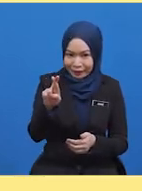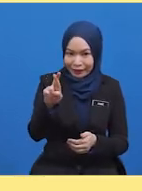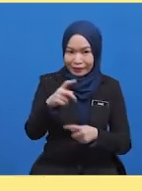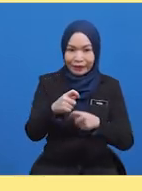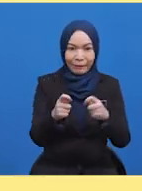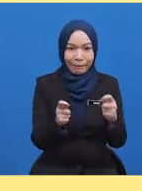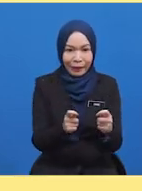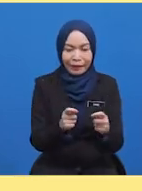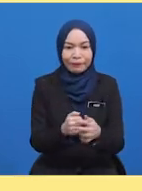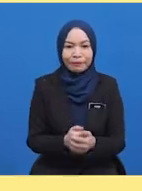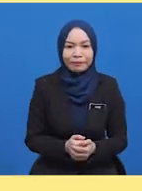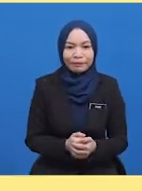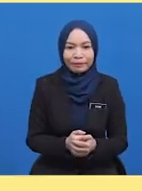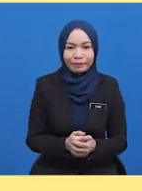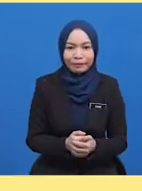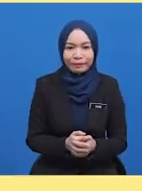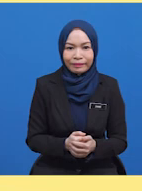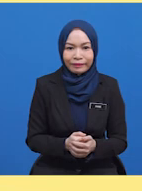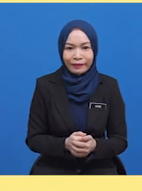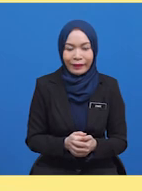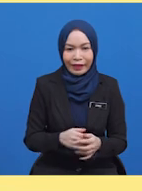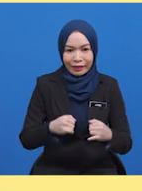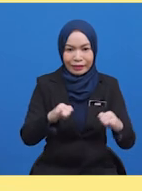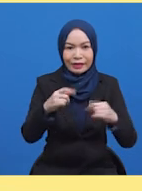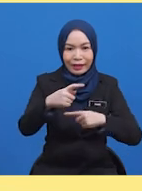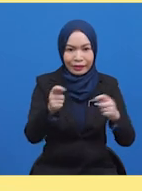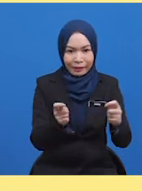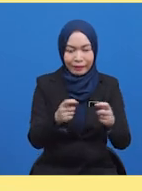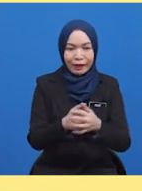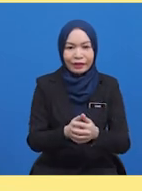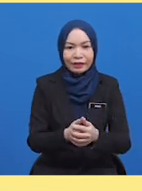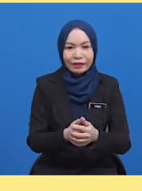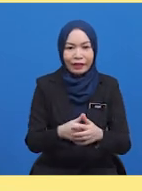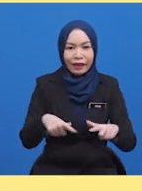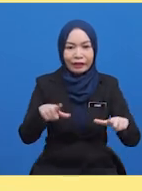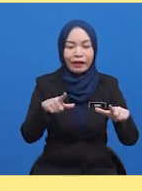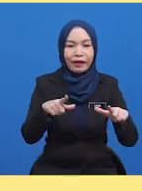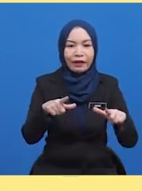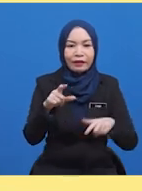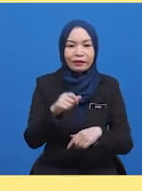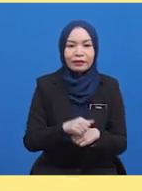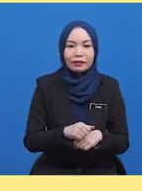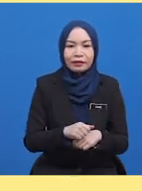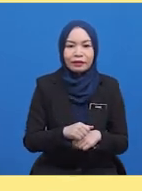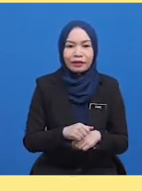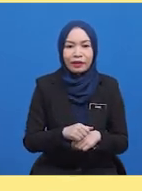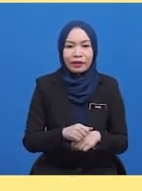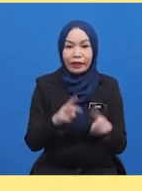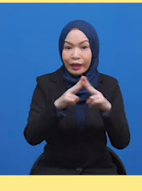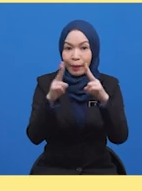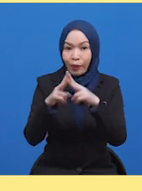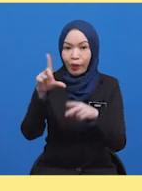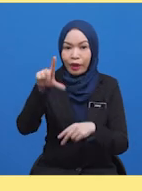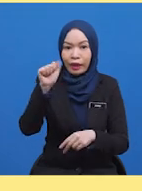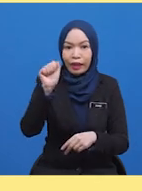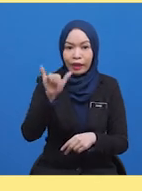yang akan murid-murid pelajari dalam cerpen ini ialah latar tempat yang pertama Kampung Layung